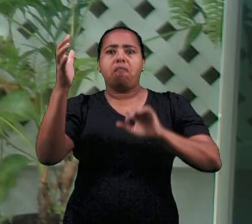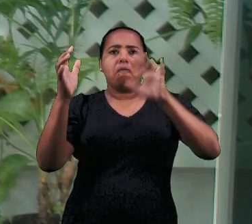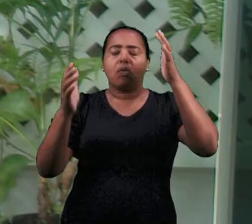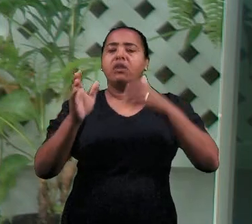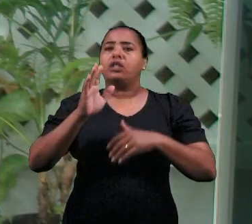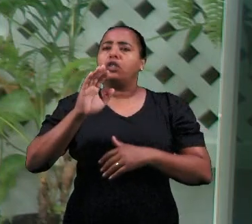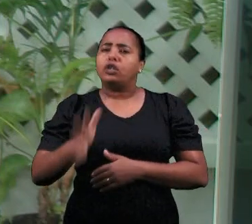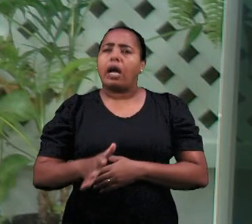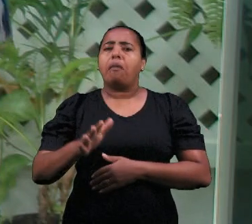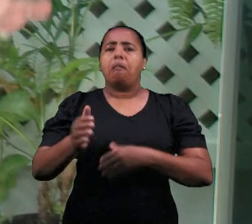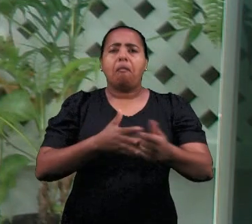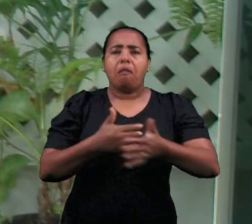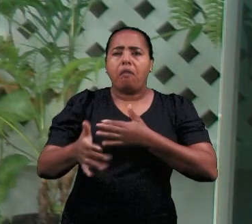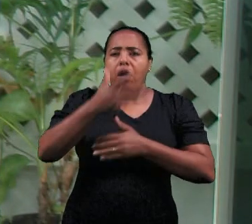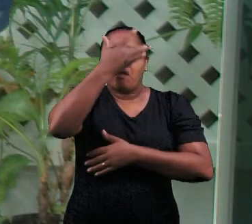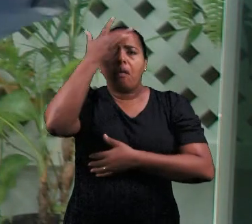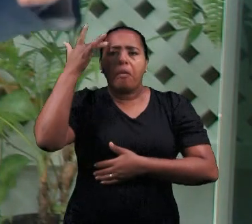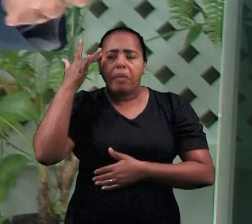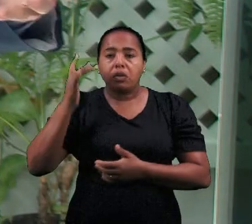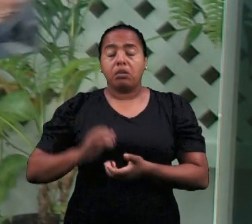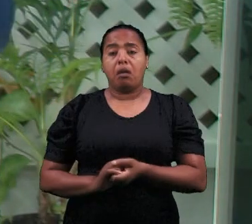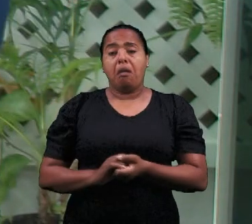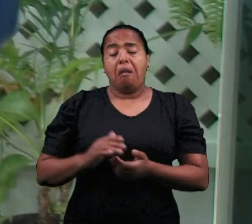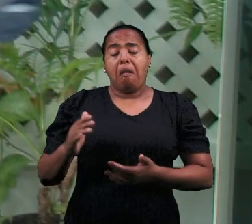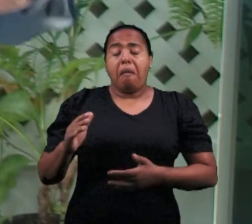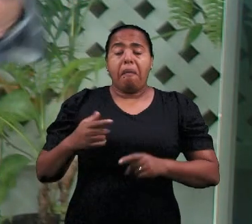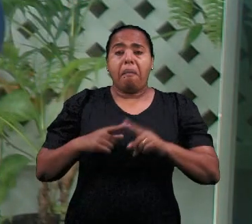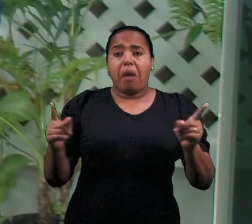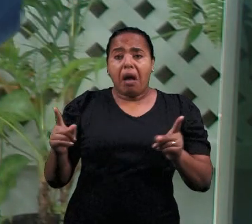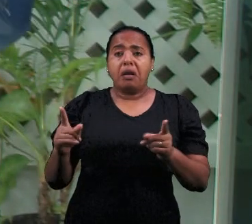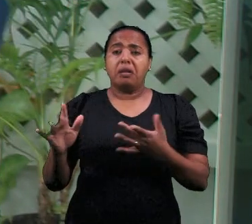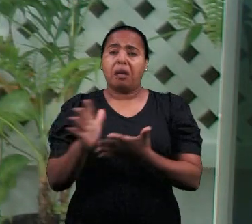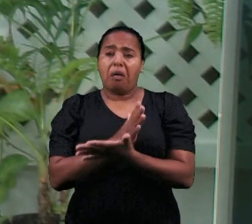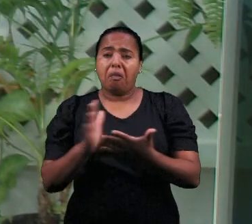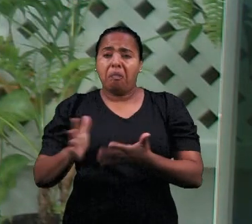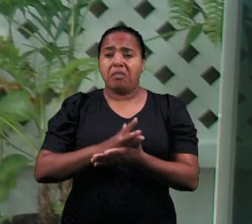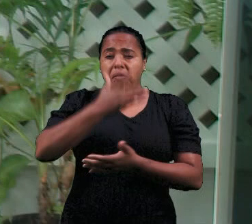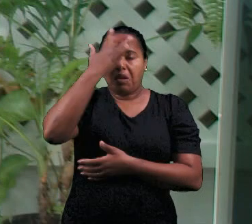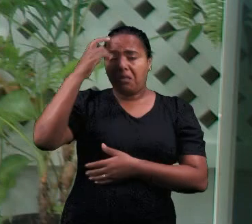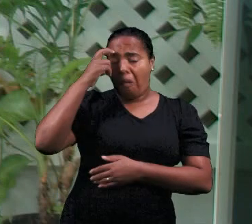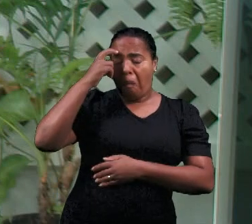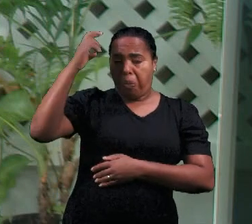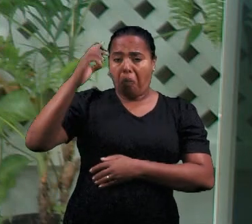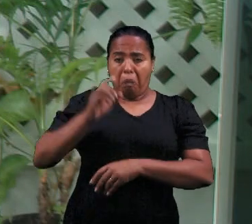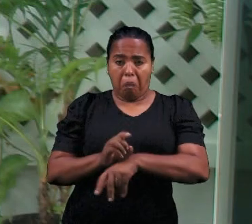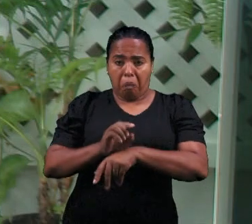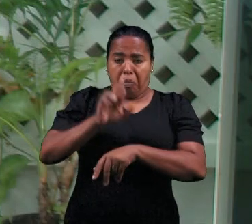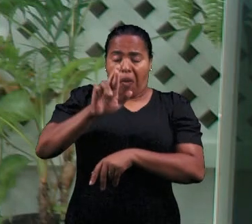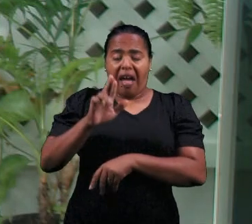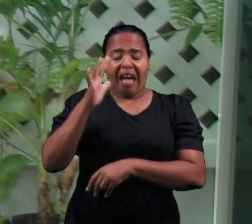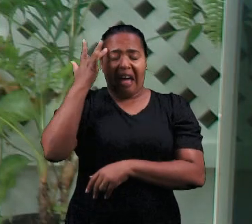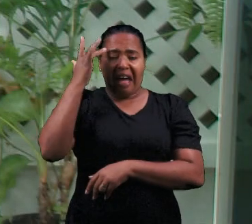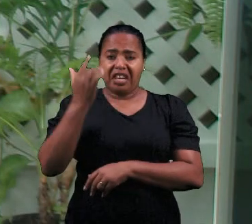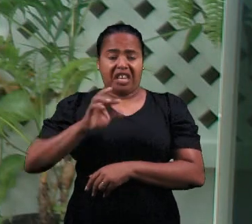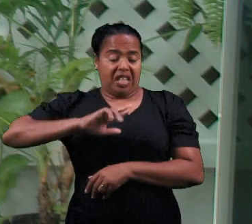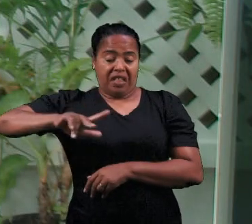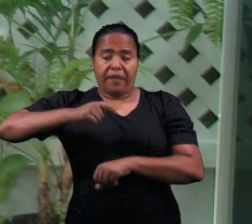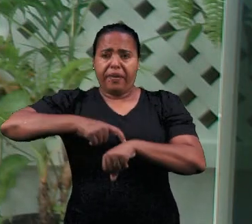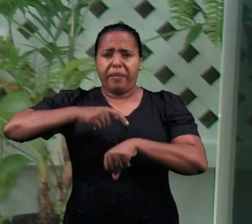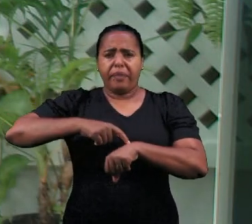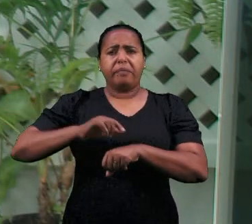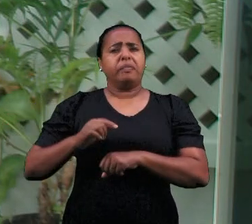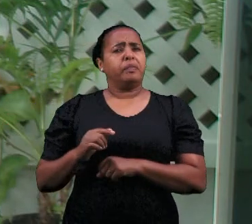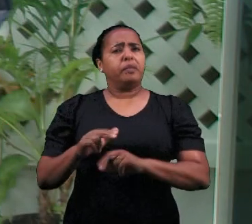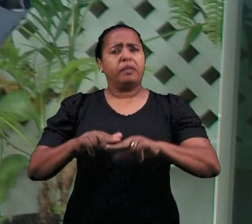on doit se passer ceci, cela. Et les signes sont tous accomplis déjà pour tous ceux qui veulent voir. Mais il y a des